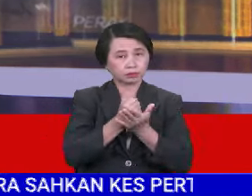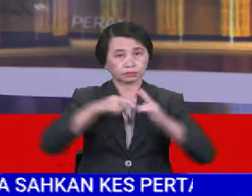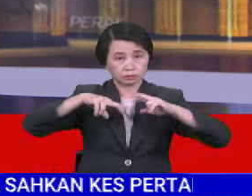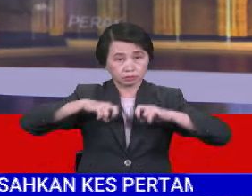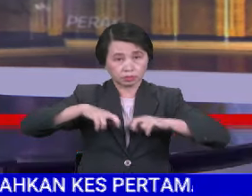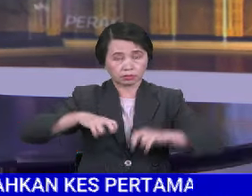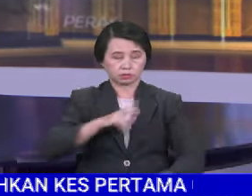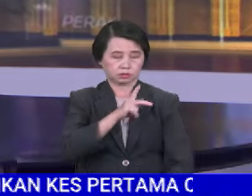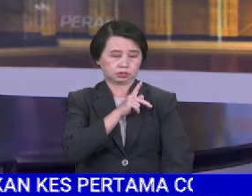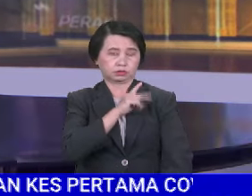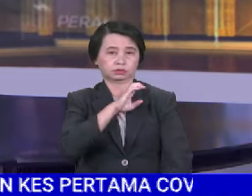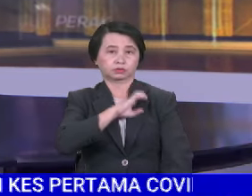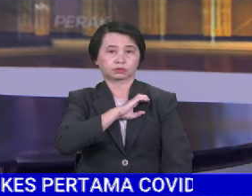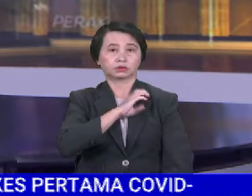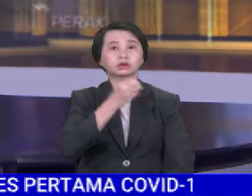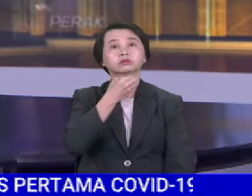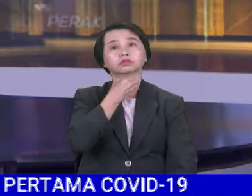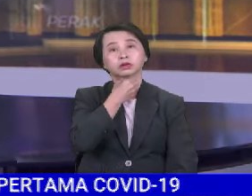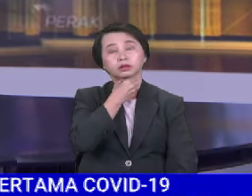ke toples